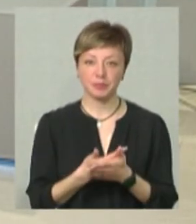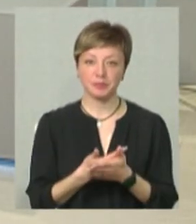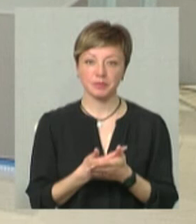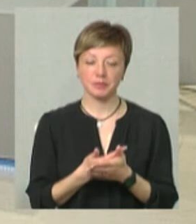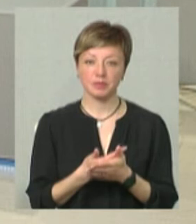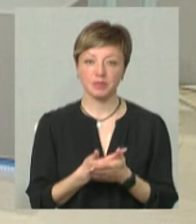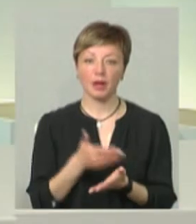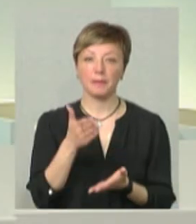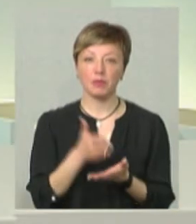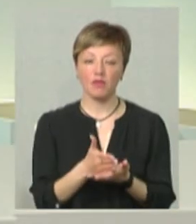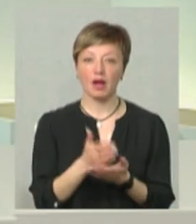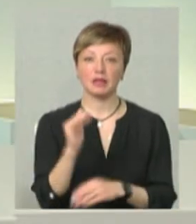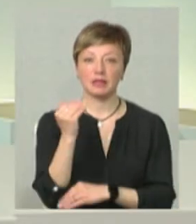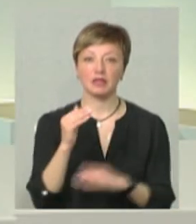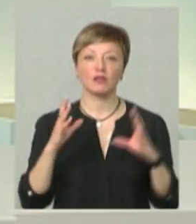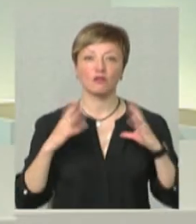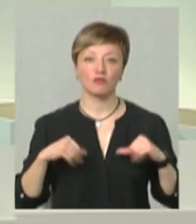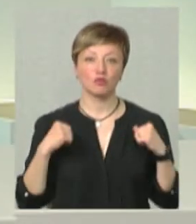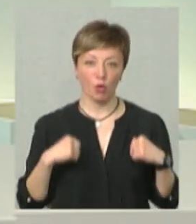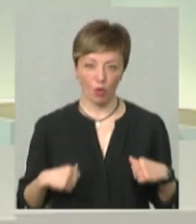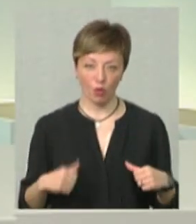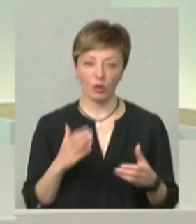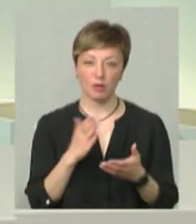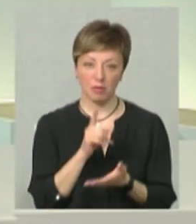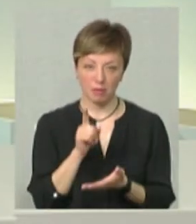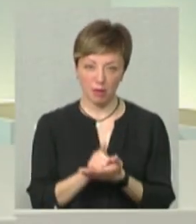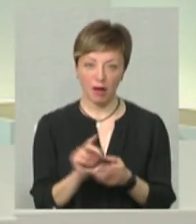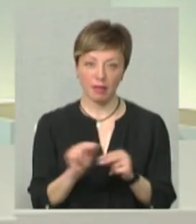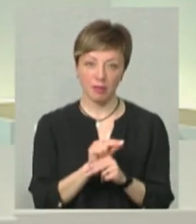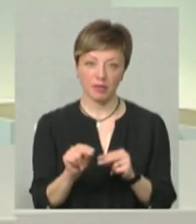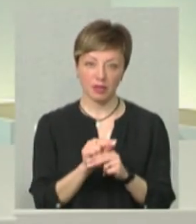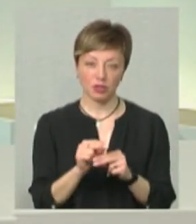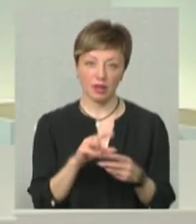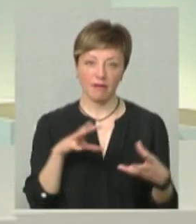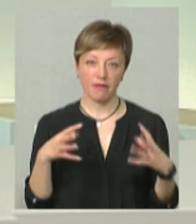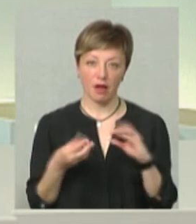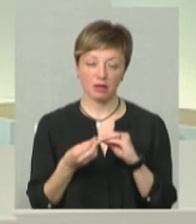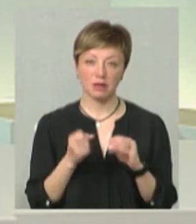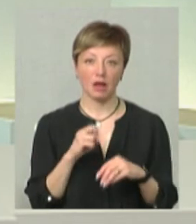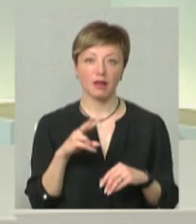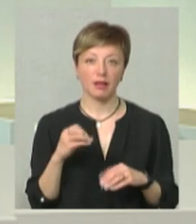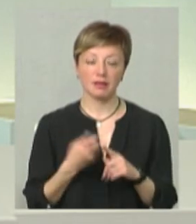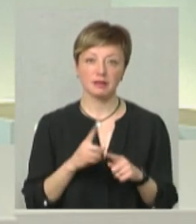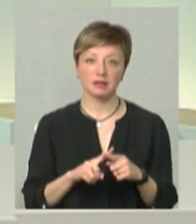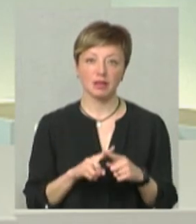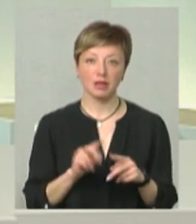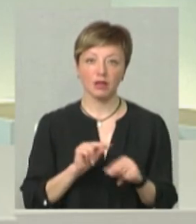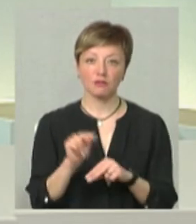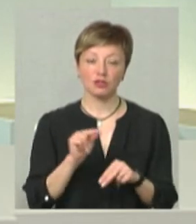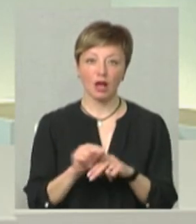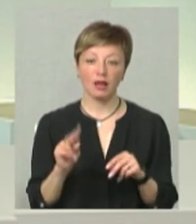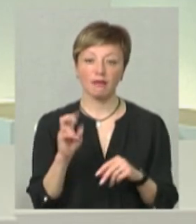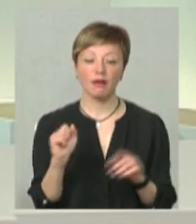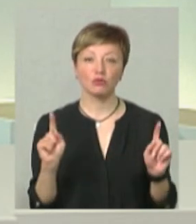якби перебування дитини в спокої вже має терапевтичний ефект. Але це навчання на